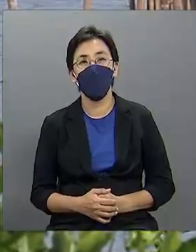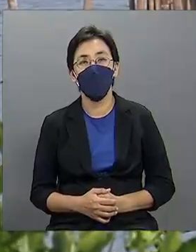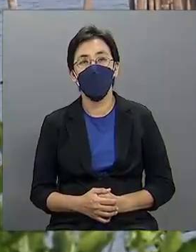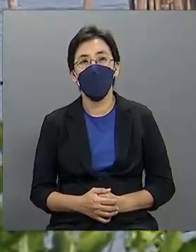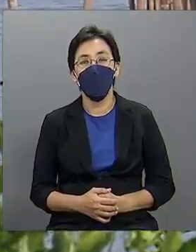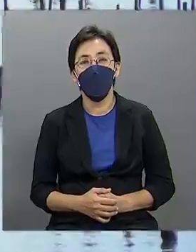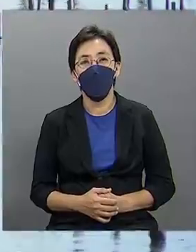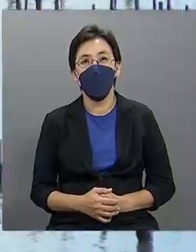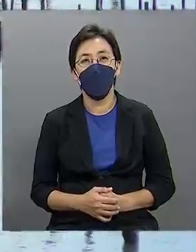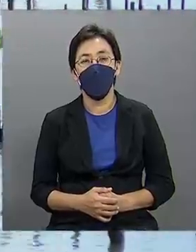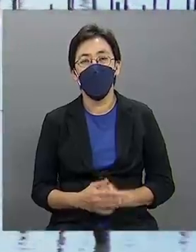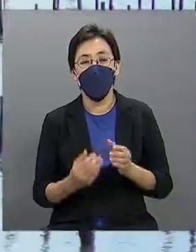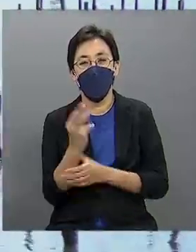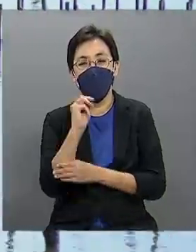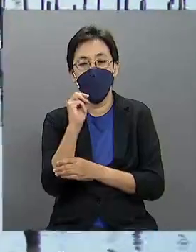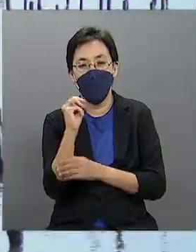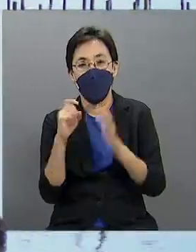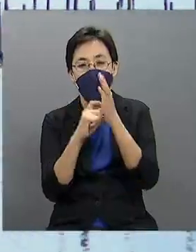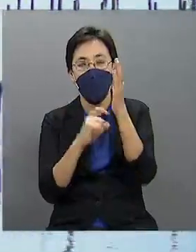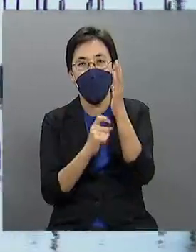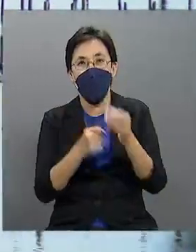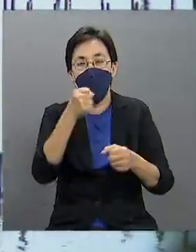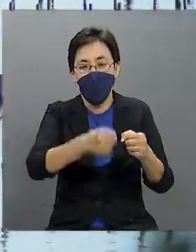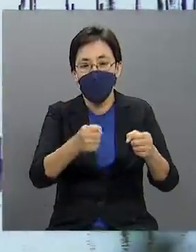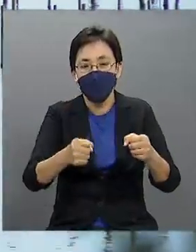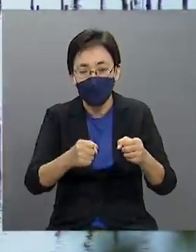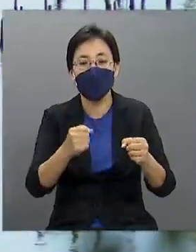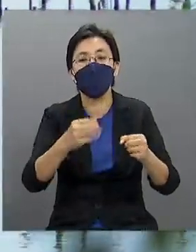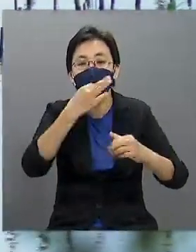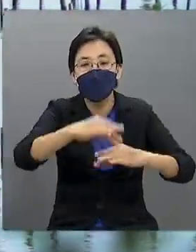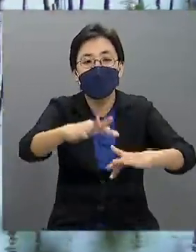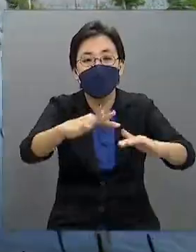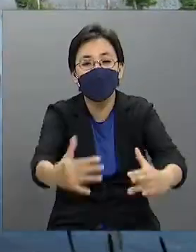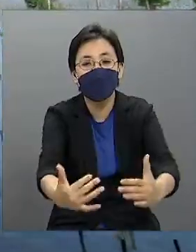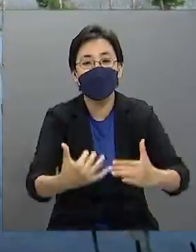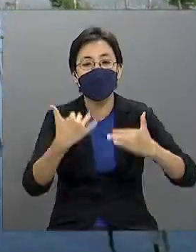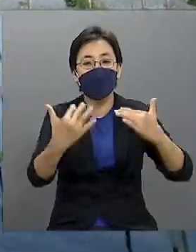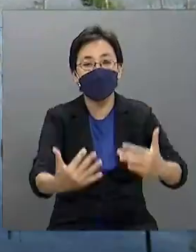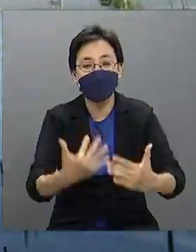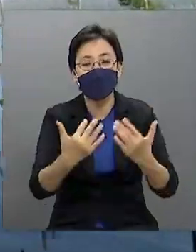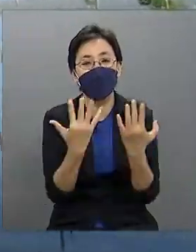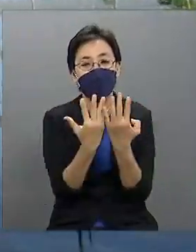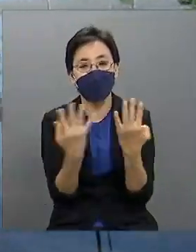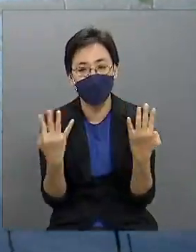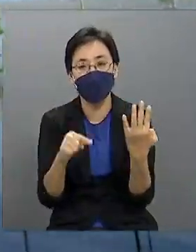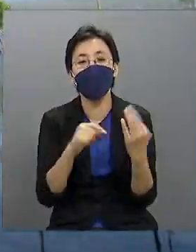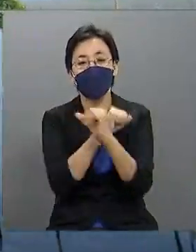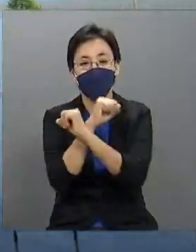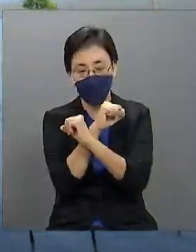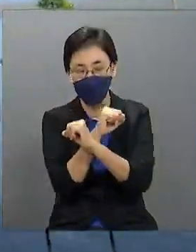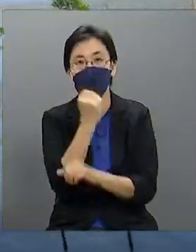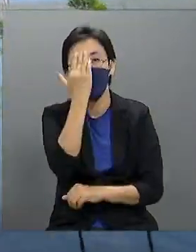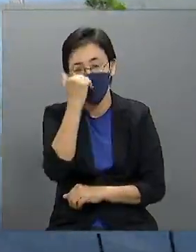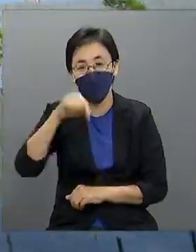ากไม้ไผ่กันคลื่น เป็แ่จดเริ่มต้นเพราปลายถ่างของการอนุรั์ก็คือการฟื้คืพื้นป่าชายเลน